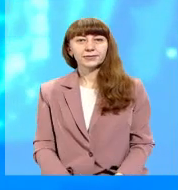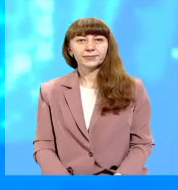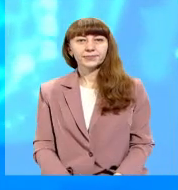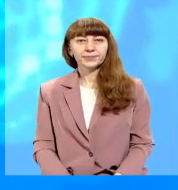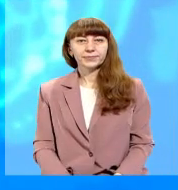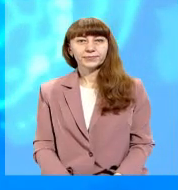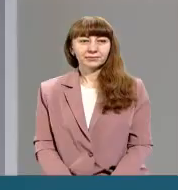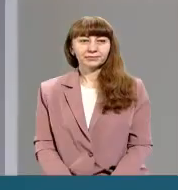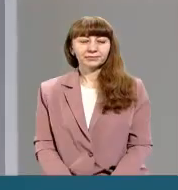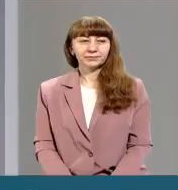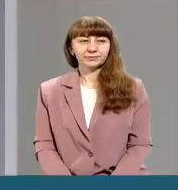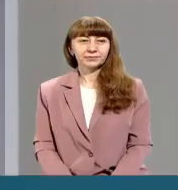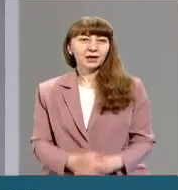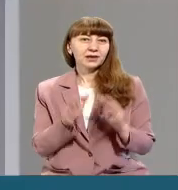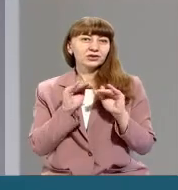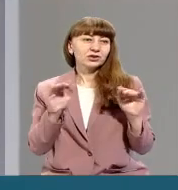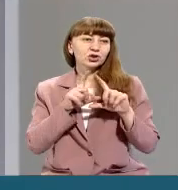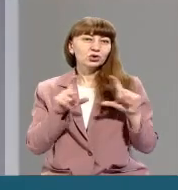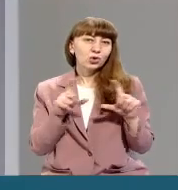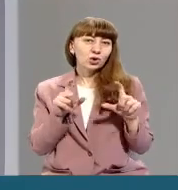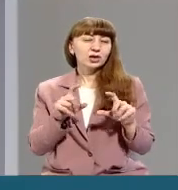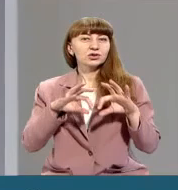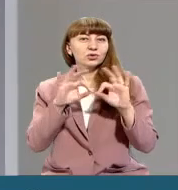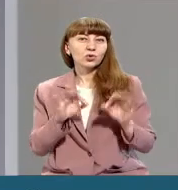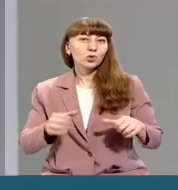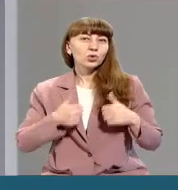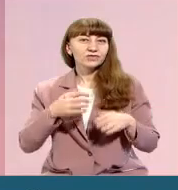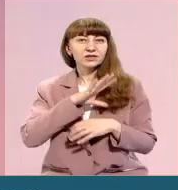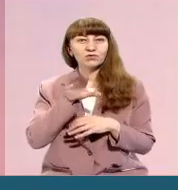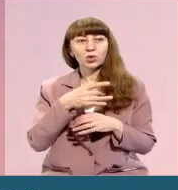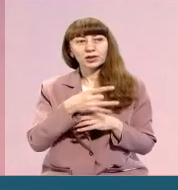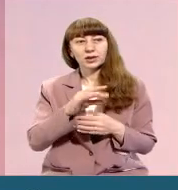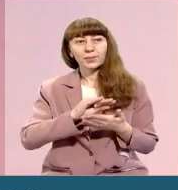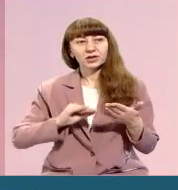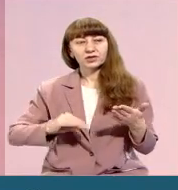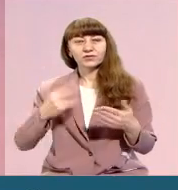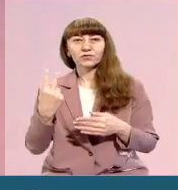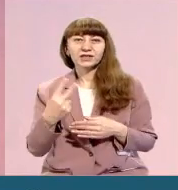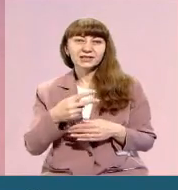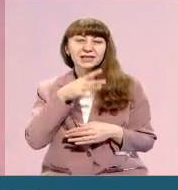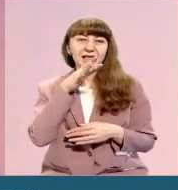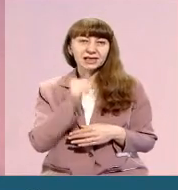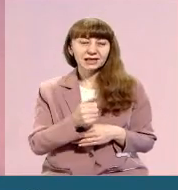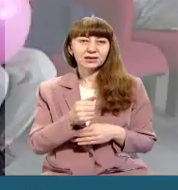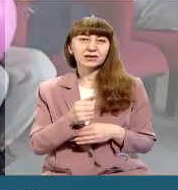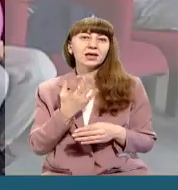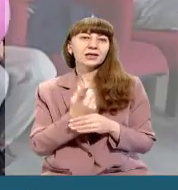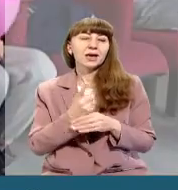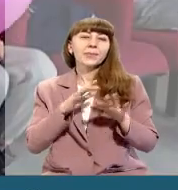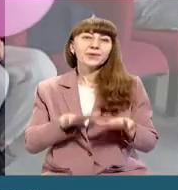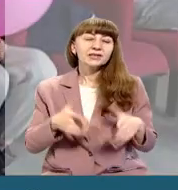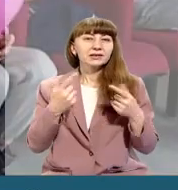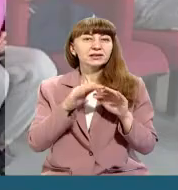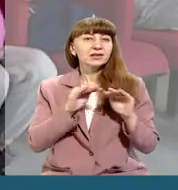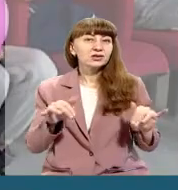сюжете детская школа искусств является гордостью всего района на протяжении вот уже двух десятилетий она служит местом где юные